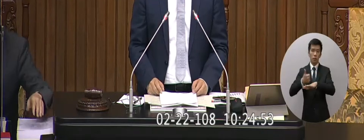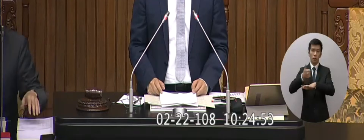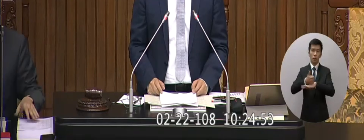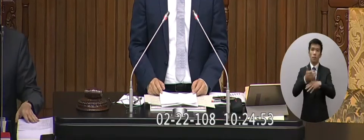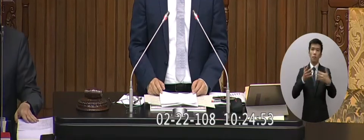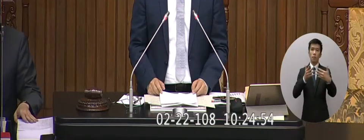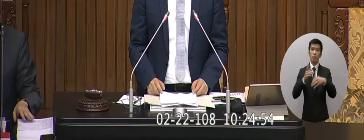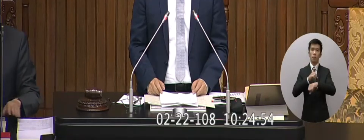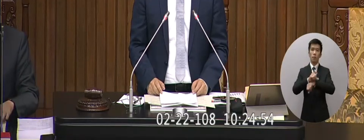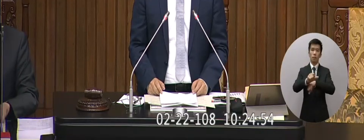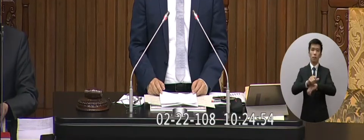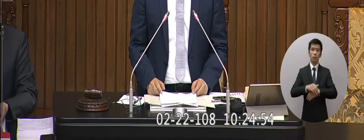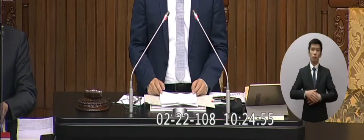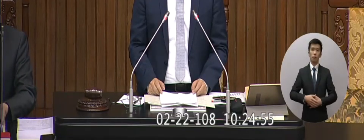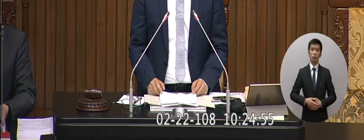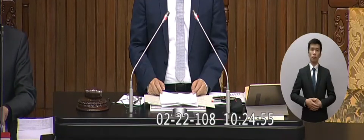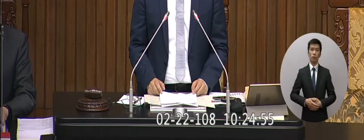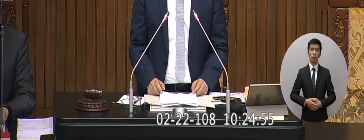15分钟。